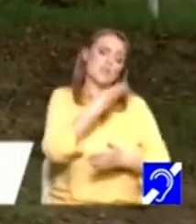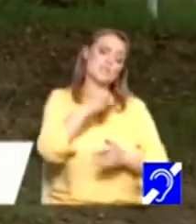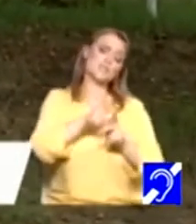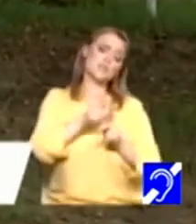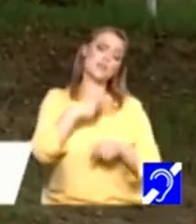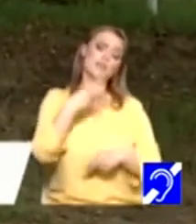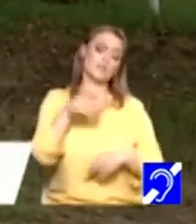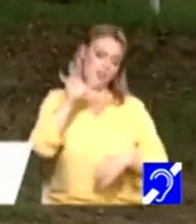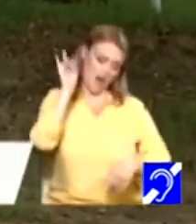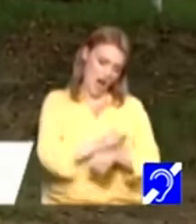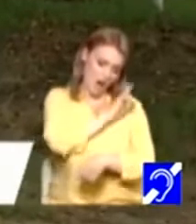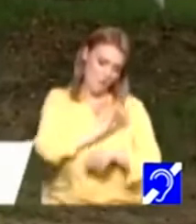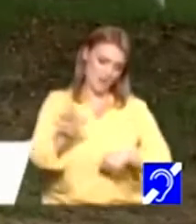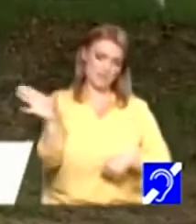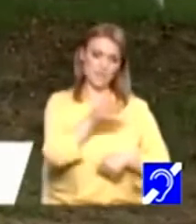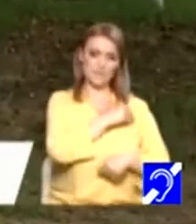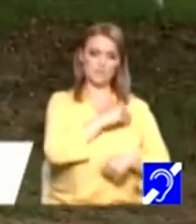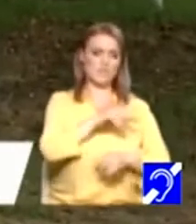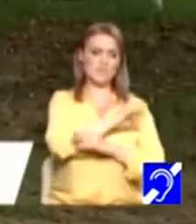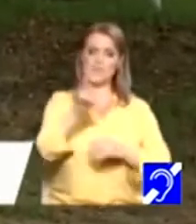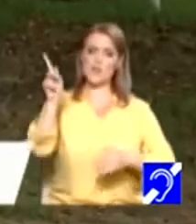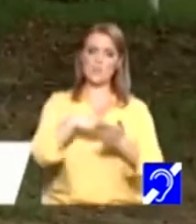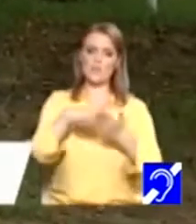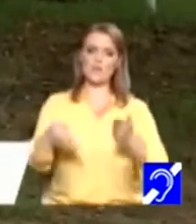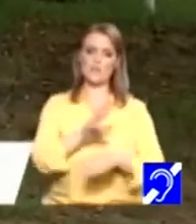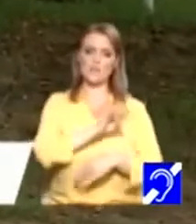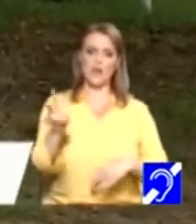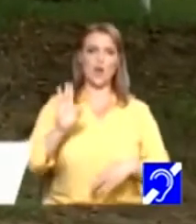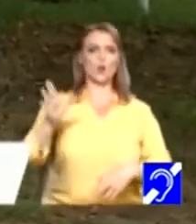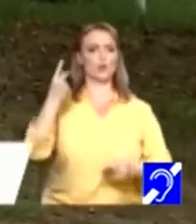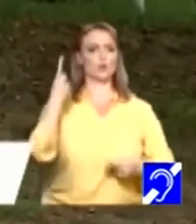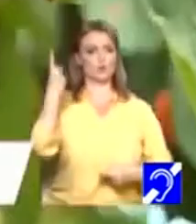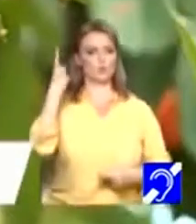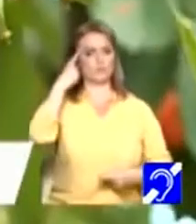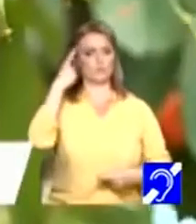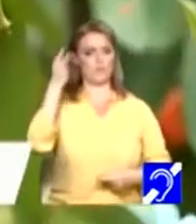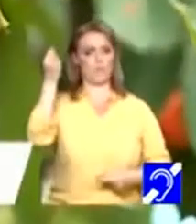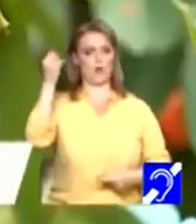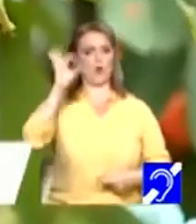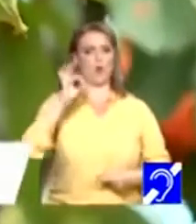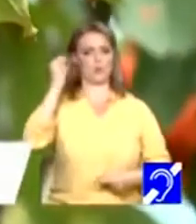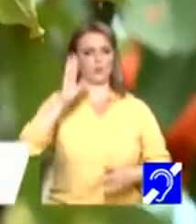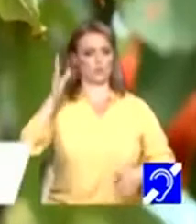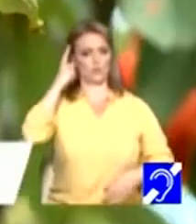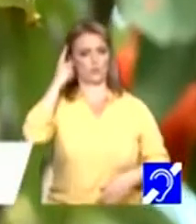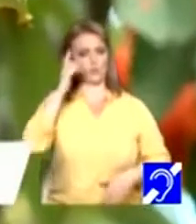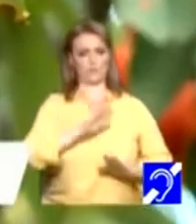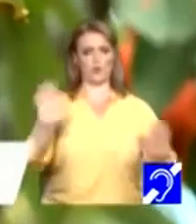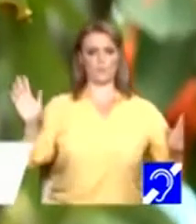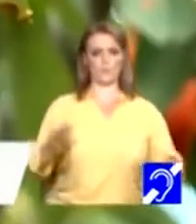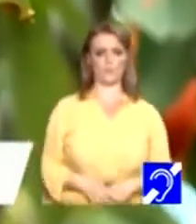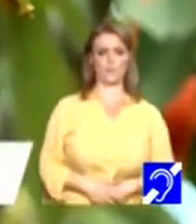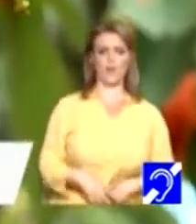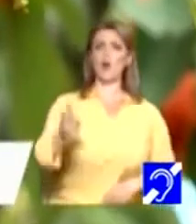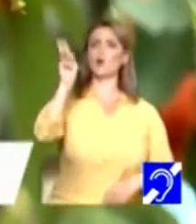pățarnici, mincinoși, trădători, tot cele, banul pe primul plan. Cei care ajung acolo, de ce ar trebui să se apuce? Ce ar